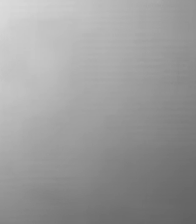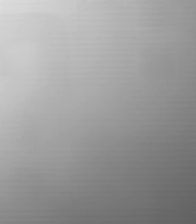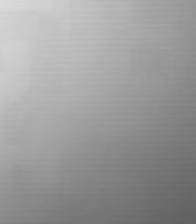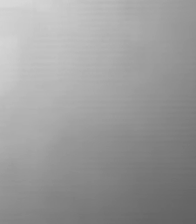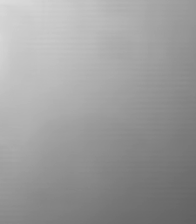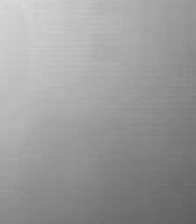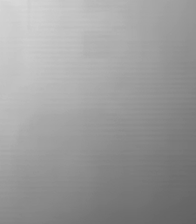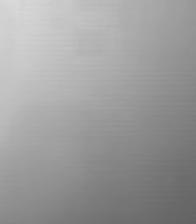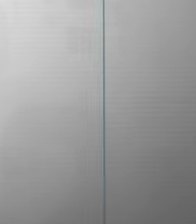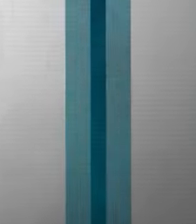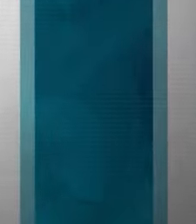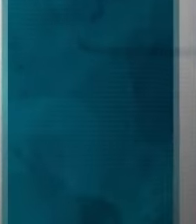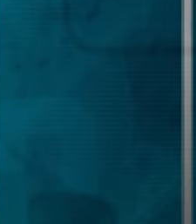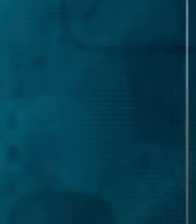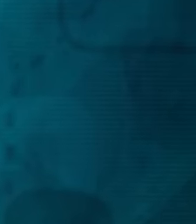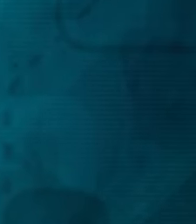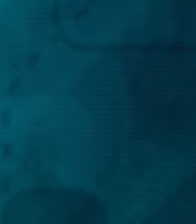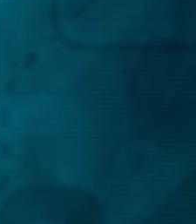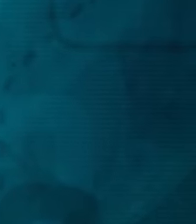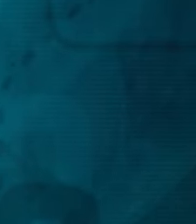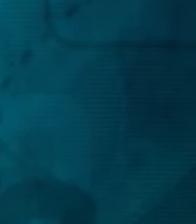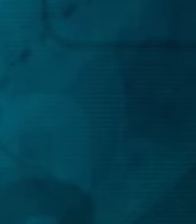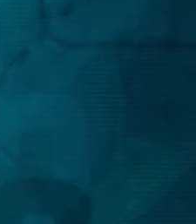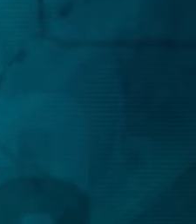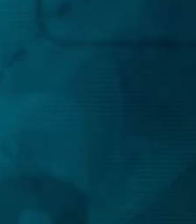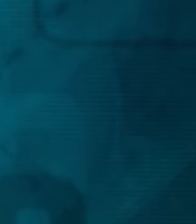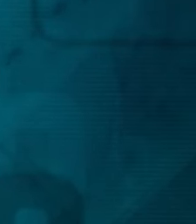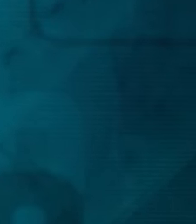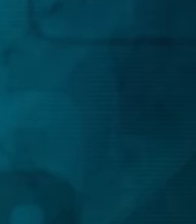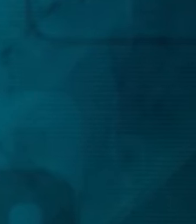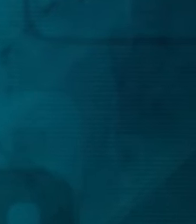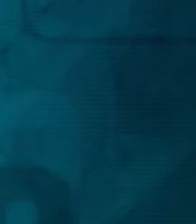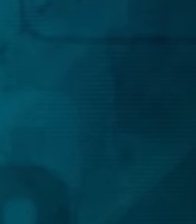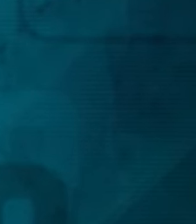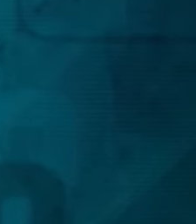muyum? Kadın değil, nedir? Öğrenmek herkese farzdır.